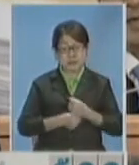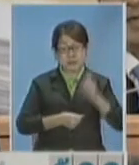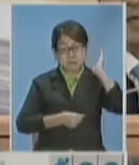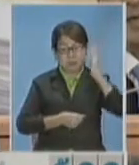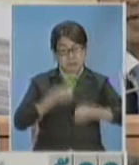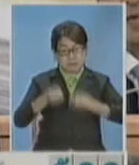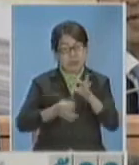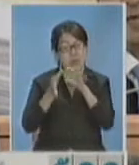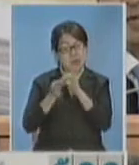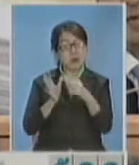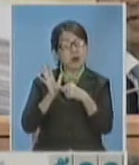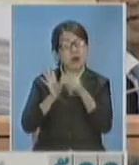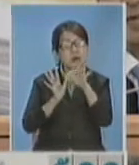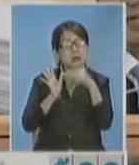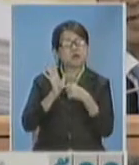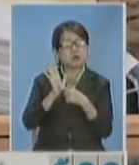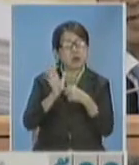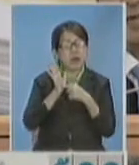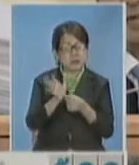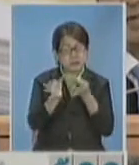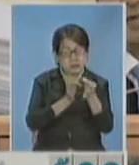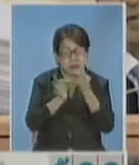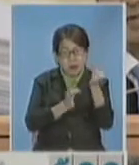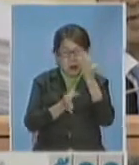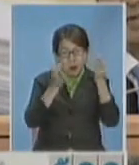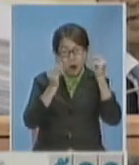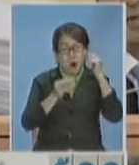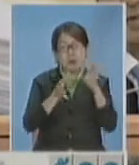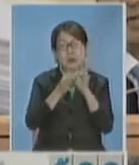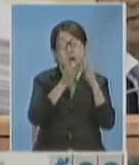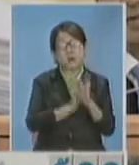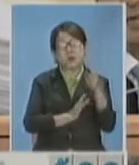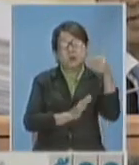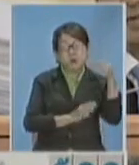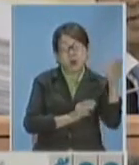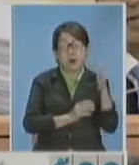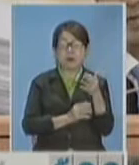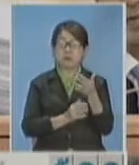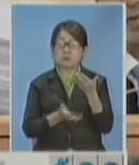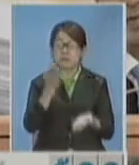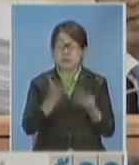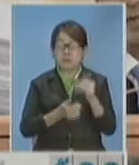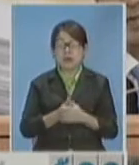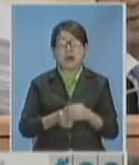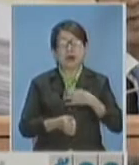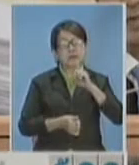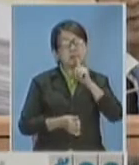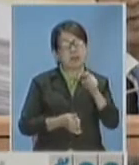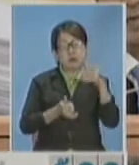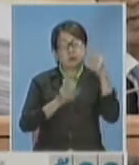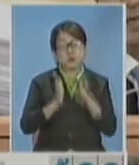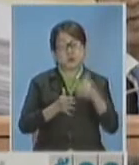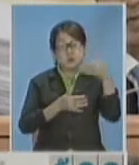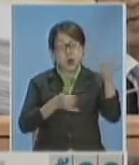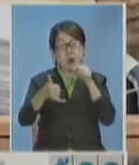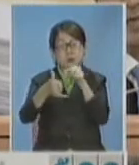กตัวอย่างบางประเด็นไม่ว่าจะเกี่ยวข้องกับคนภายนอกหรือไม่ก็ตามคนเหล่านั้นผมถามว่